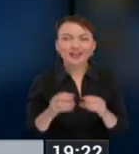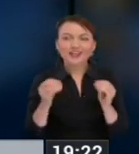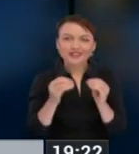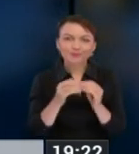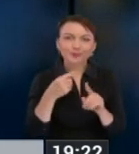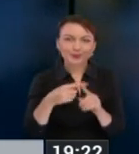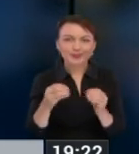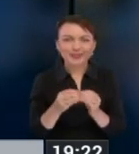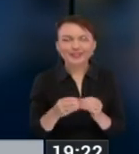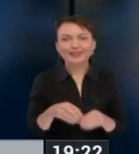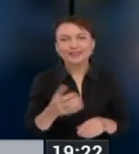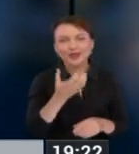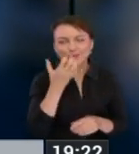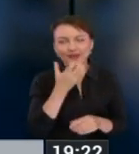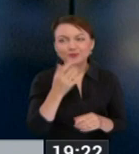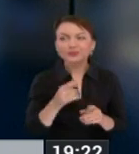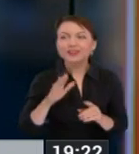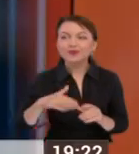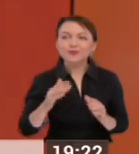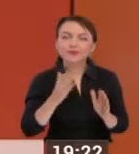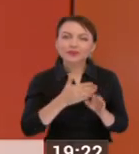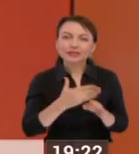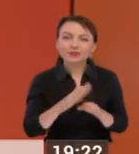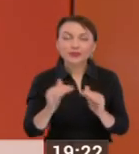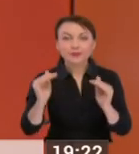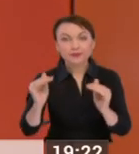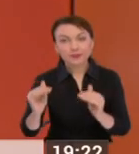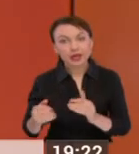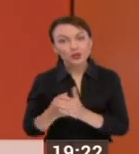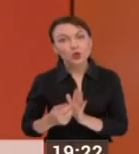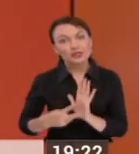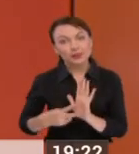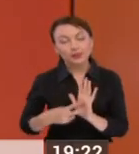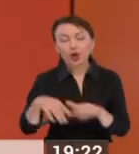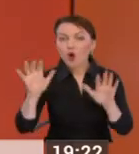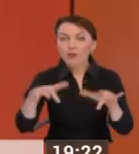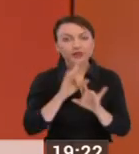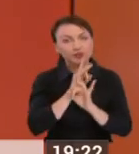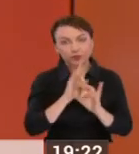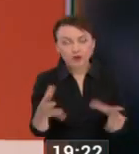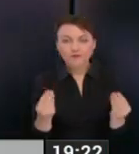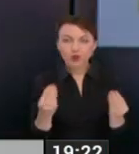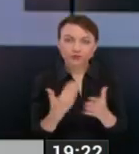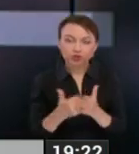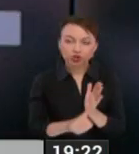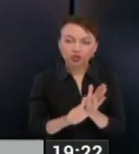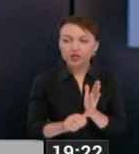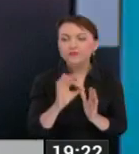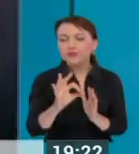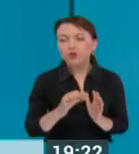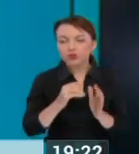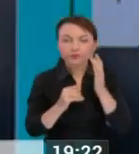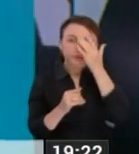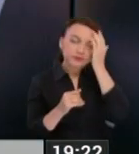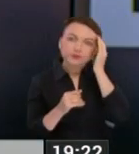тепла, а протягом вечора та ночі температура знизиться до 7 градусів, опадів не прогнозують, вологість понад 60%, вітру майже